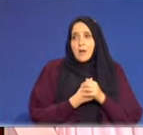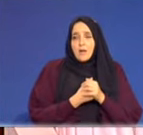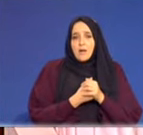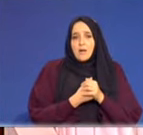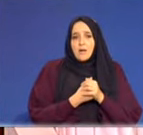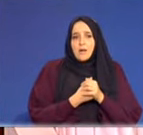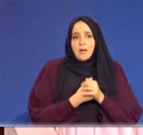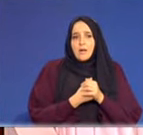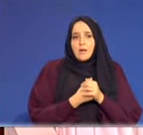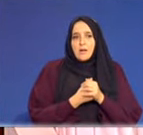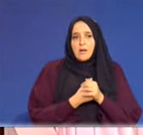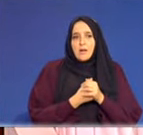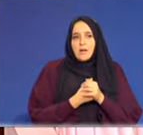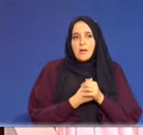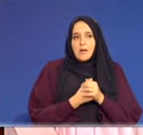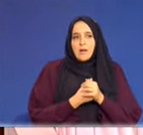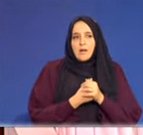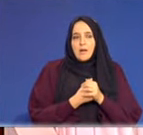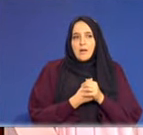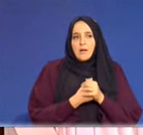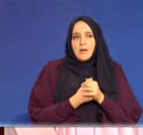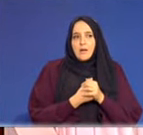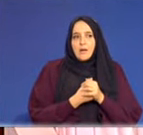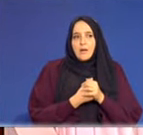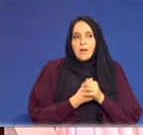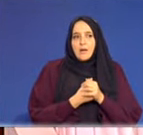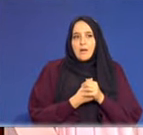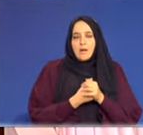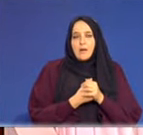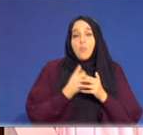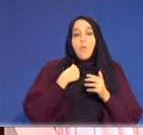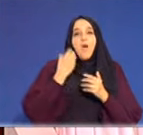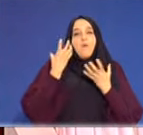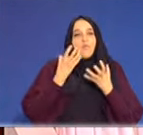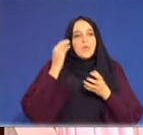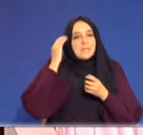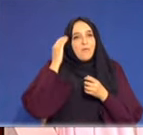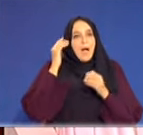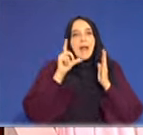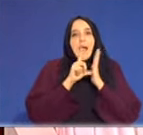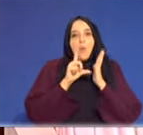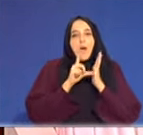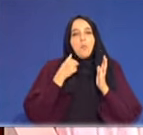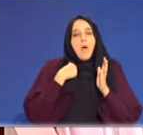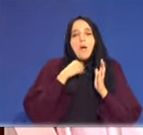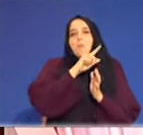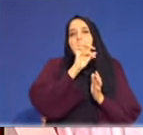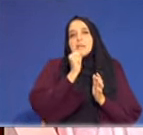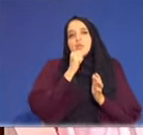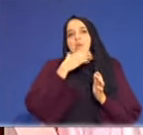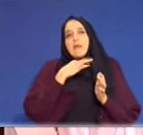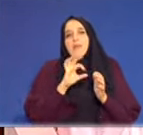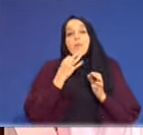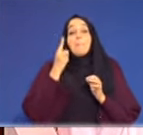خوك. اي بصح غاز بصح معليش تما احنا نحوسوا هذو تما القوانين كاع باينين تما نحوسوا على